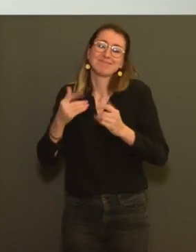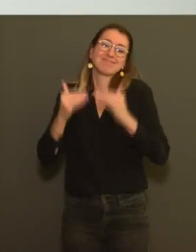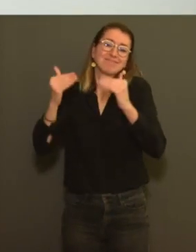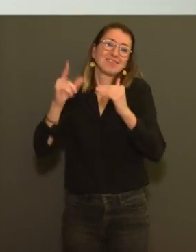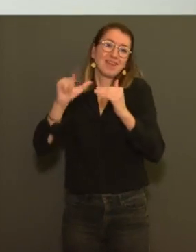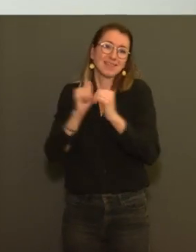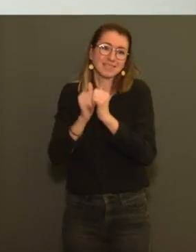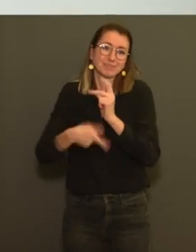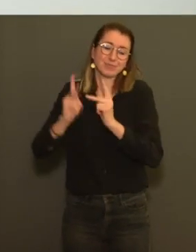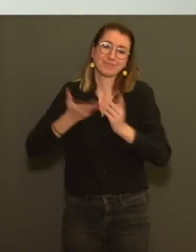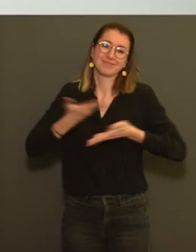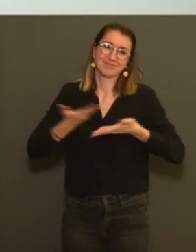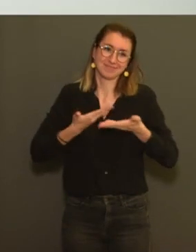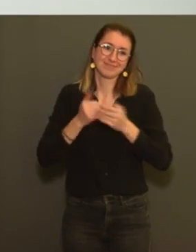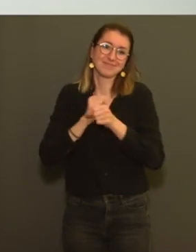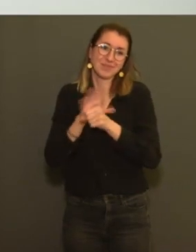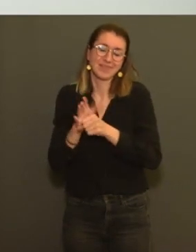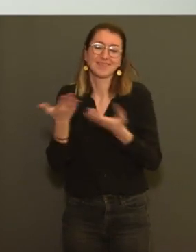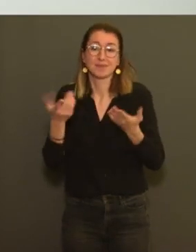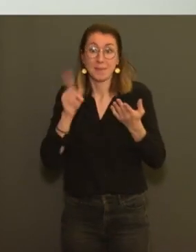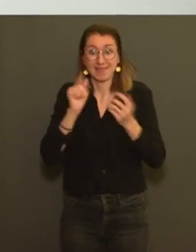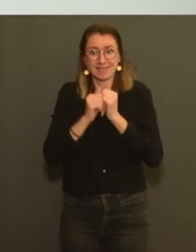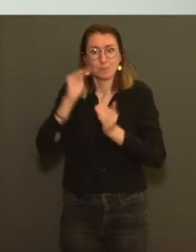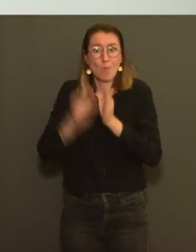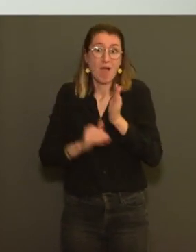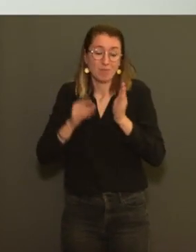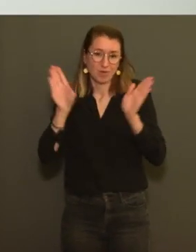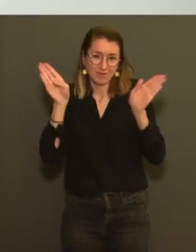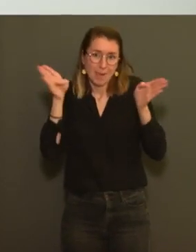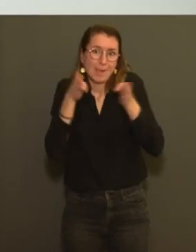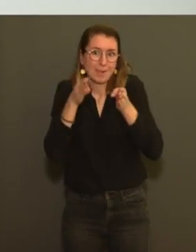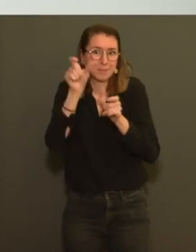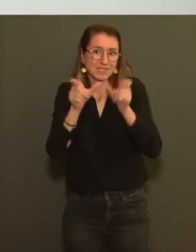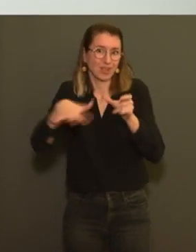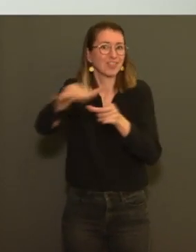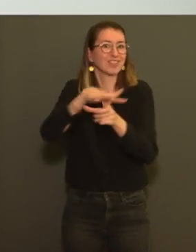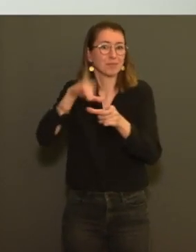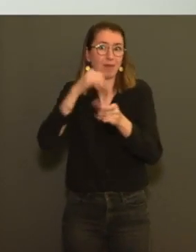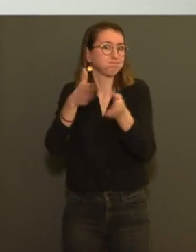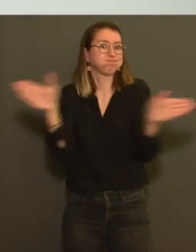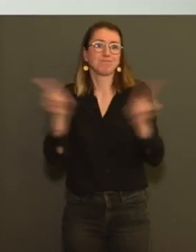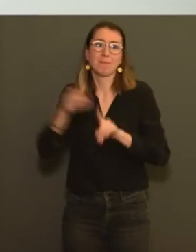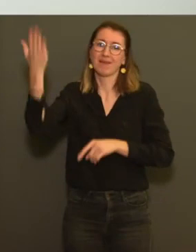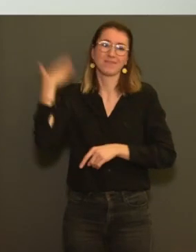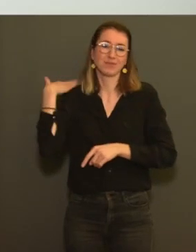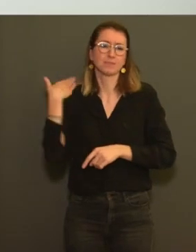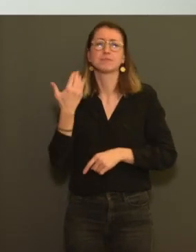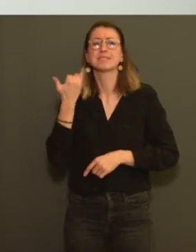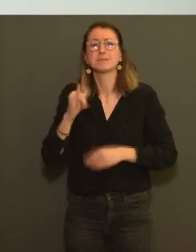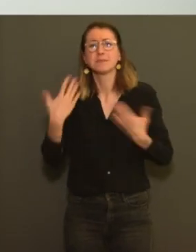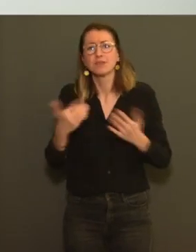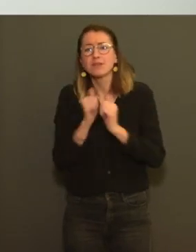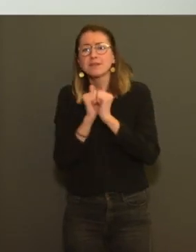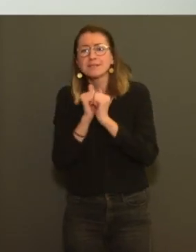Quelques informations sur ce que donnent les résultats des tests actuellement. Si on teste des personnes qui présentent des symptômes, et on a donné cette